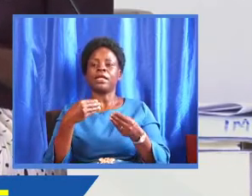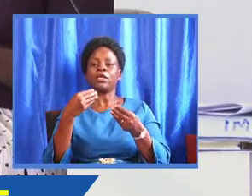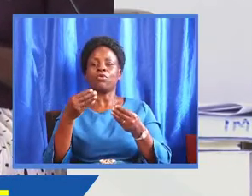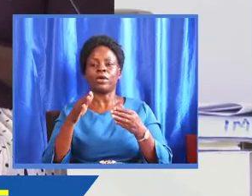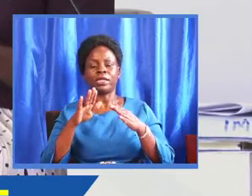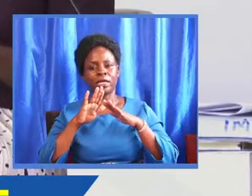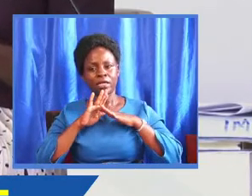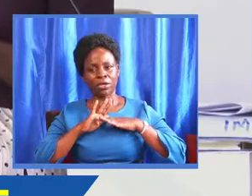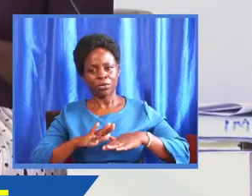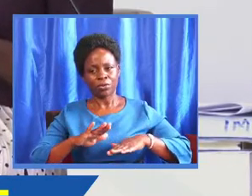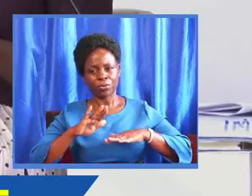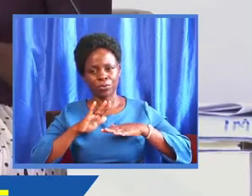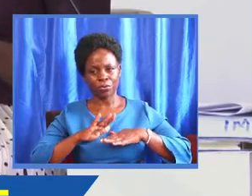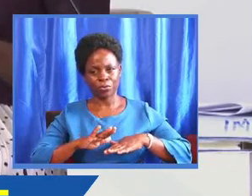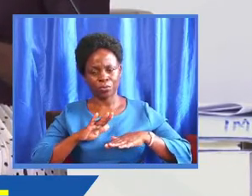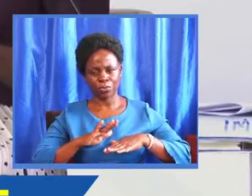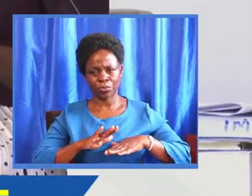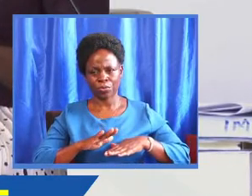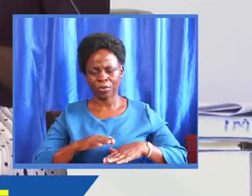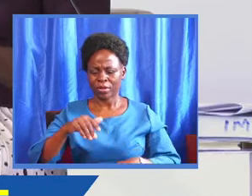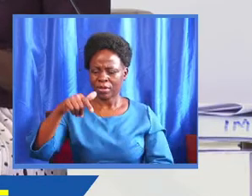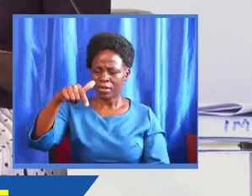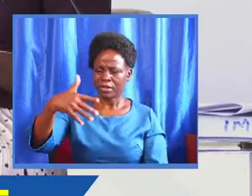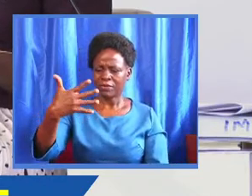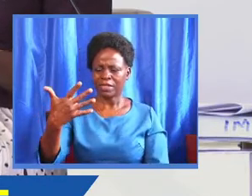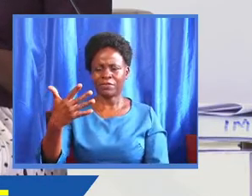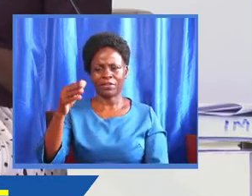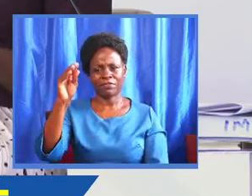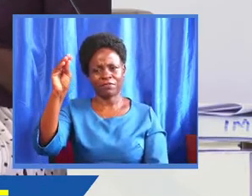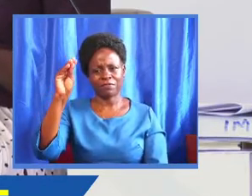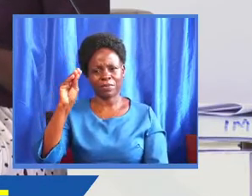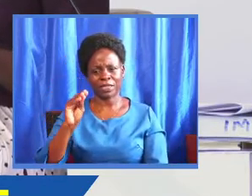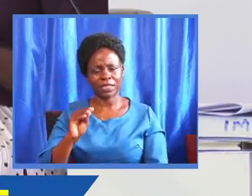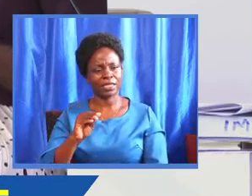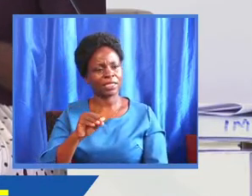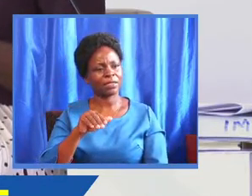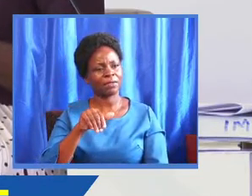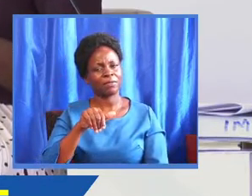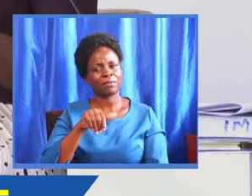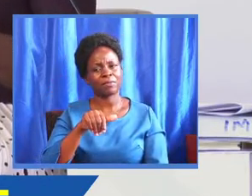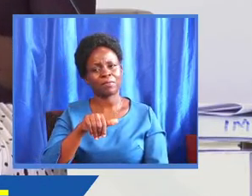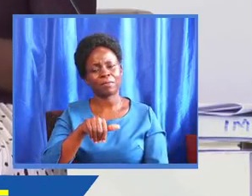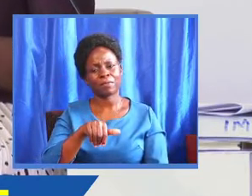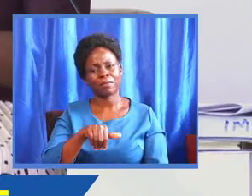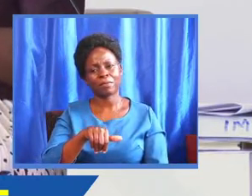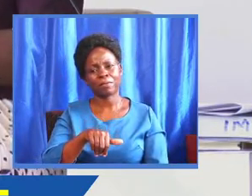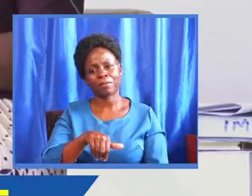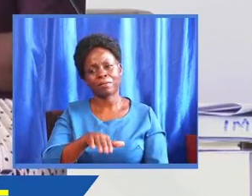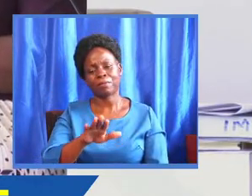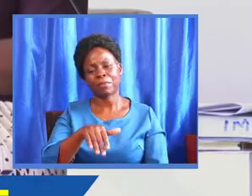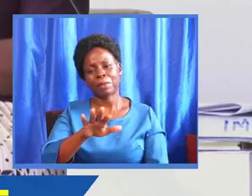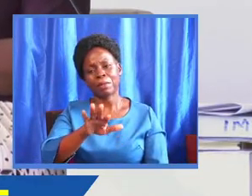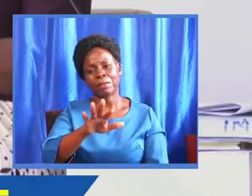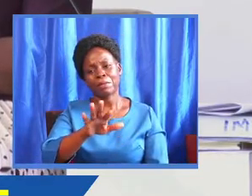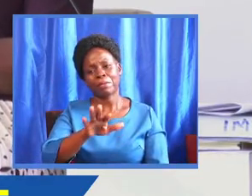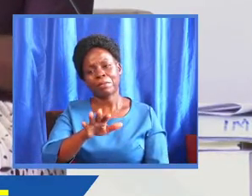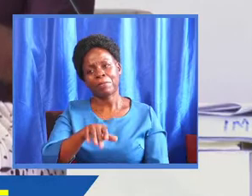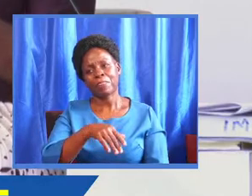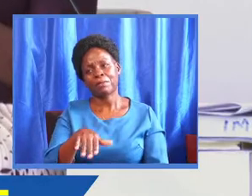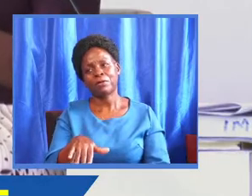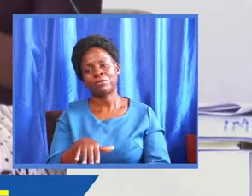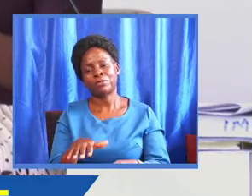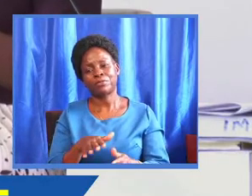obuweerero nti bitundu 7.5 buli 10 bigenda kufako nsaasaanya